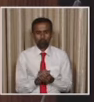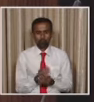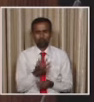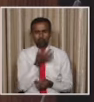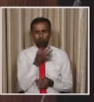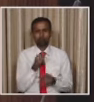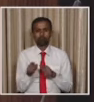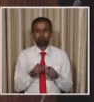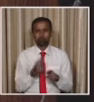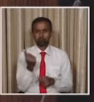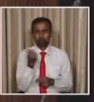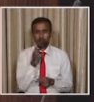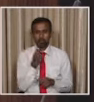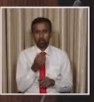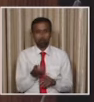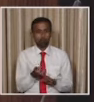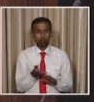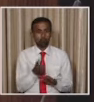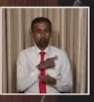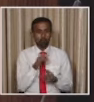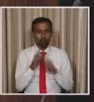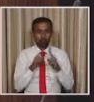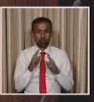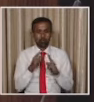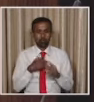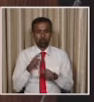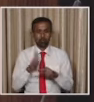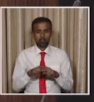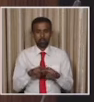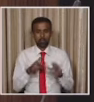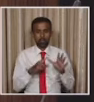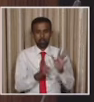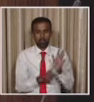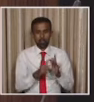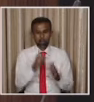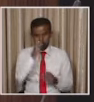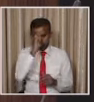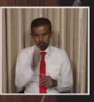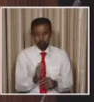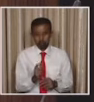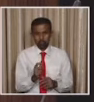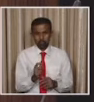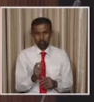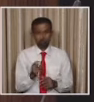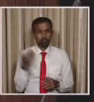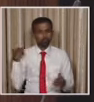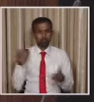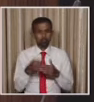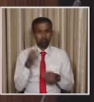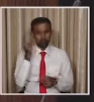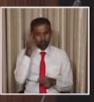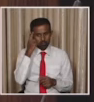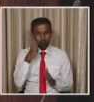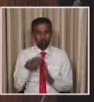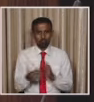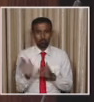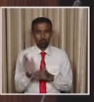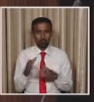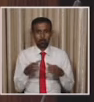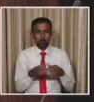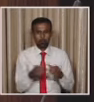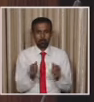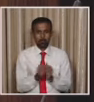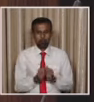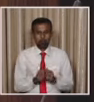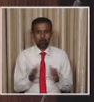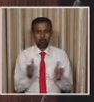විහිළුවක් විදියට සලකන්නේ. මට ඉස්සෙල්ලා කතා කරපු මගේ මිත්‍රයා අලි සබ්‍රි මැතිතුමා අපි හුඟක් කල් ඉඳලා දන්න අය. අපි ශ්‍රී ලංකා නිදහස් පක්ෂේ වැඩ කරපු